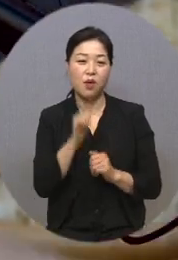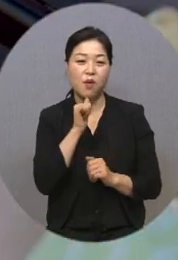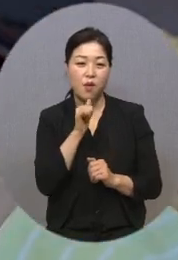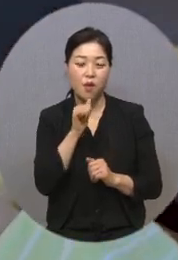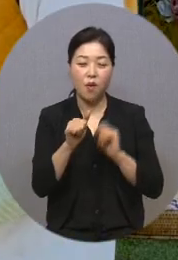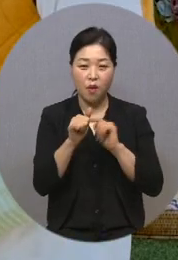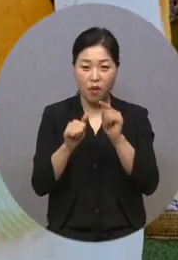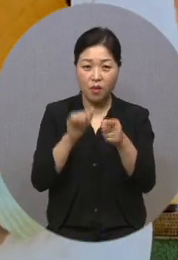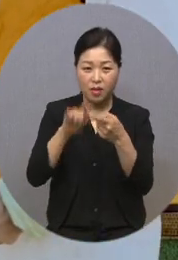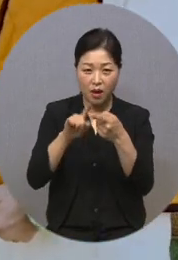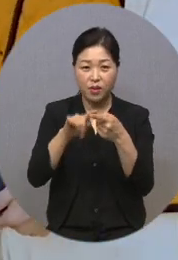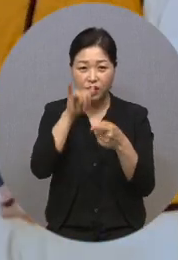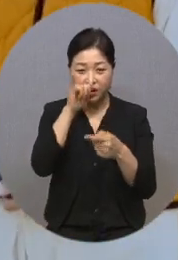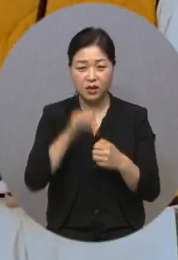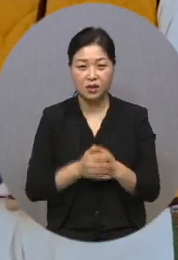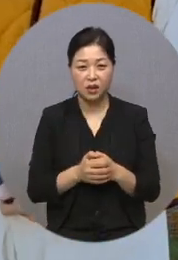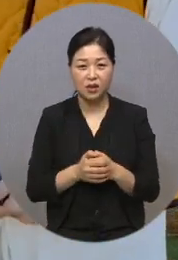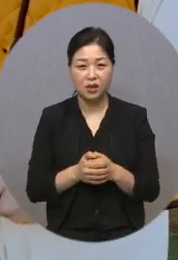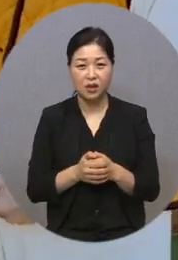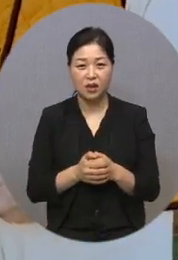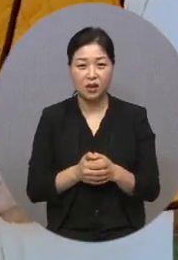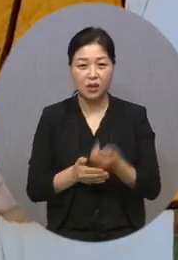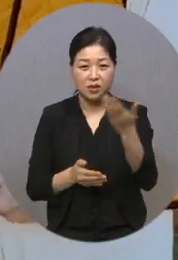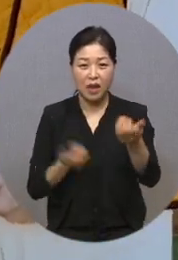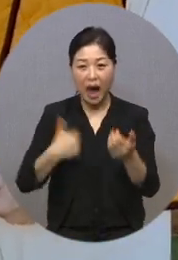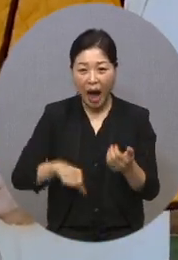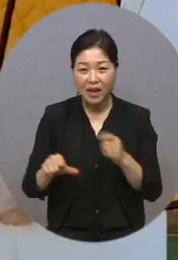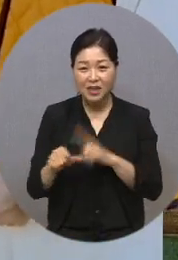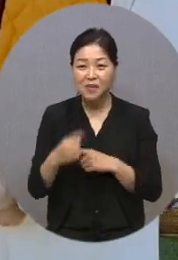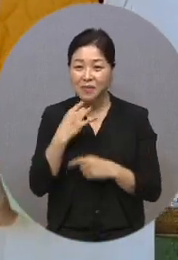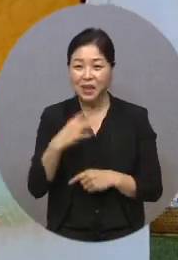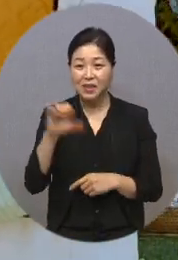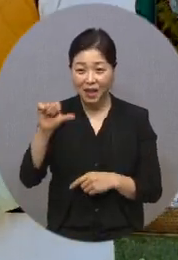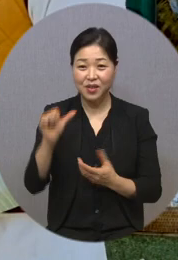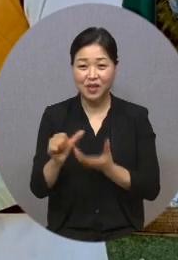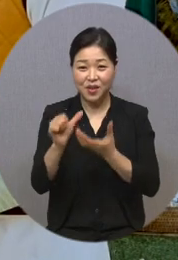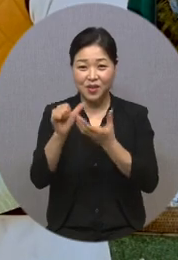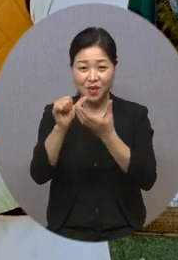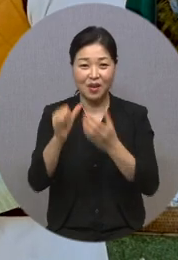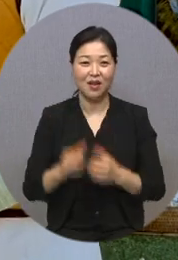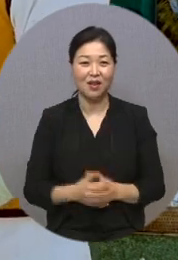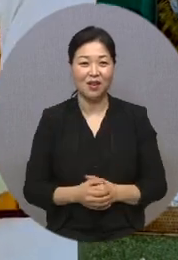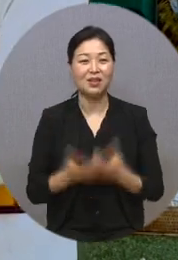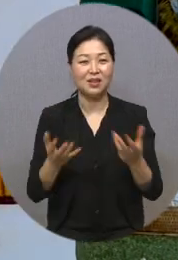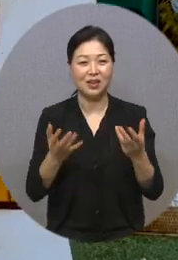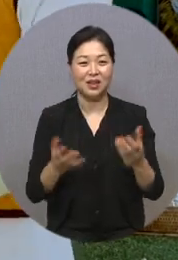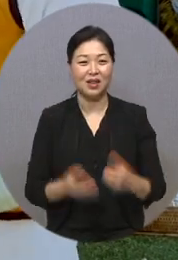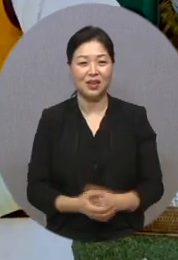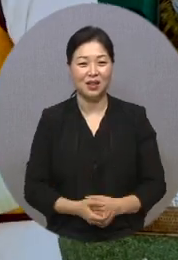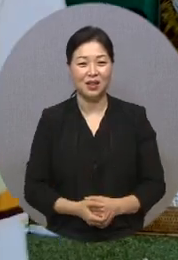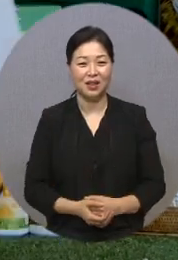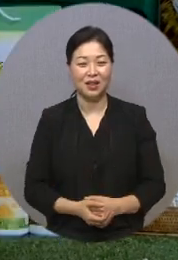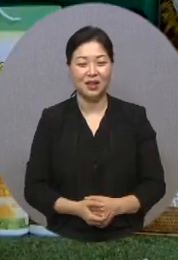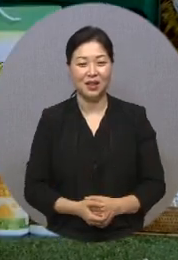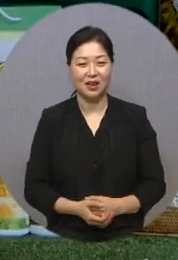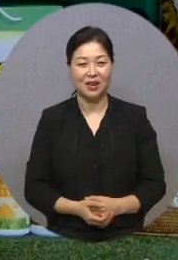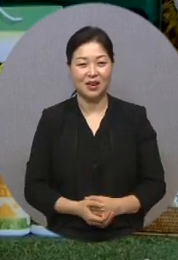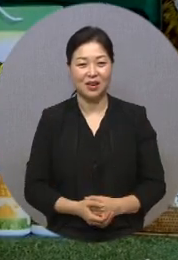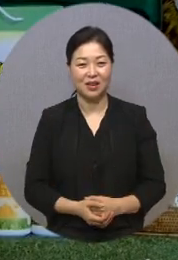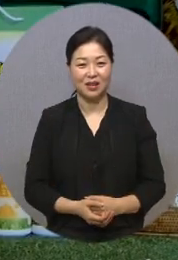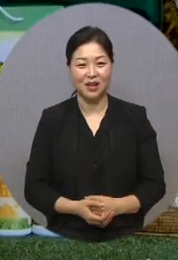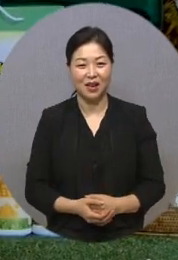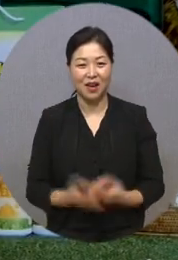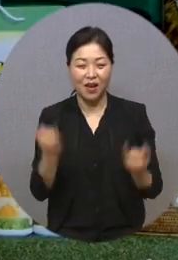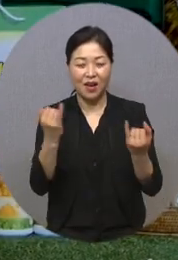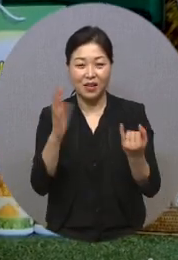보여요. 여기서도 보여요. 근데 어머니 참 딱하네. 아들만 다섯 키웠어. 딸은 어쩌고, 어미, 어찌까. 왜 여섯째를 안 보셨대?